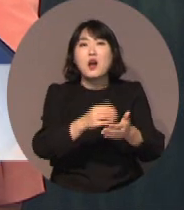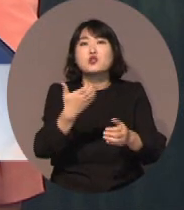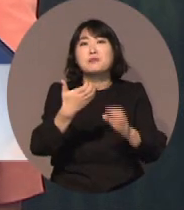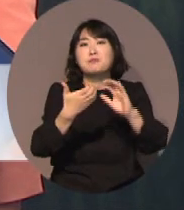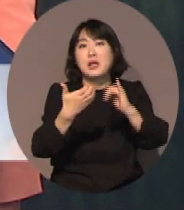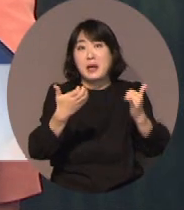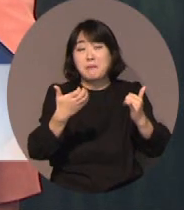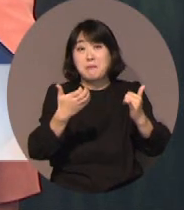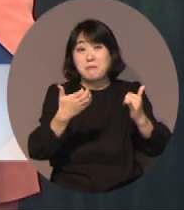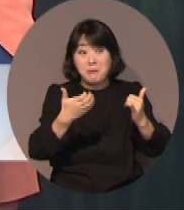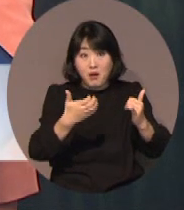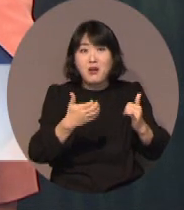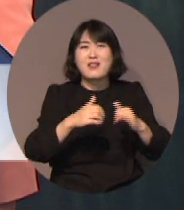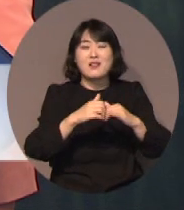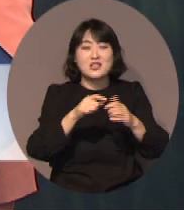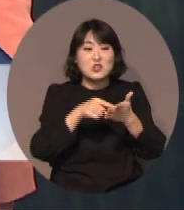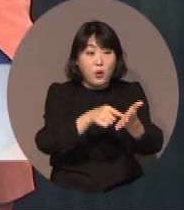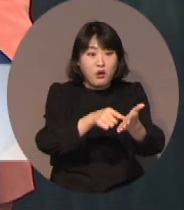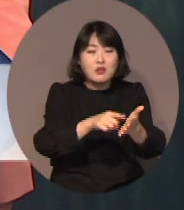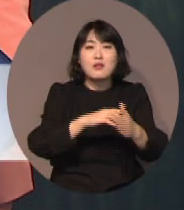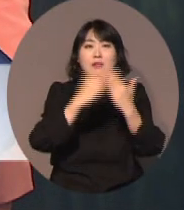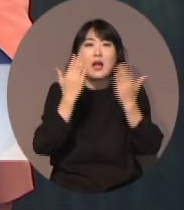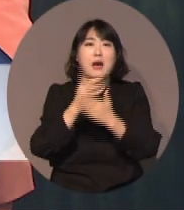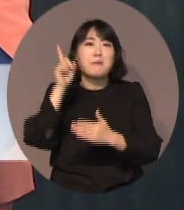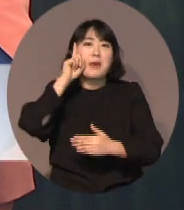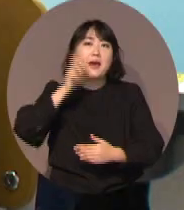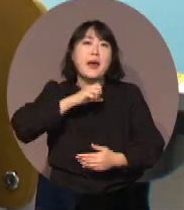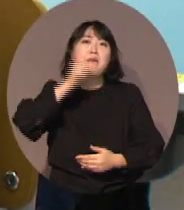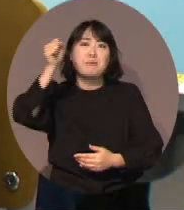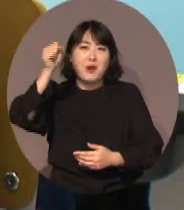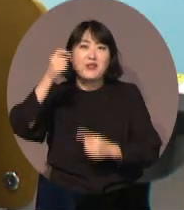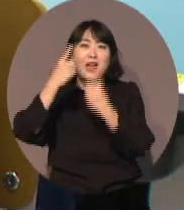신입생이 됩니다. 박선진 기자가 만나봤습니다.